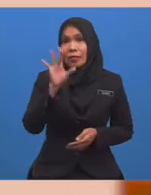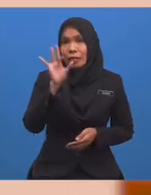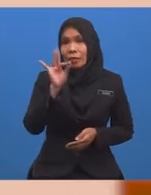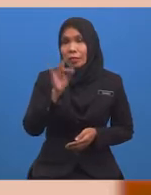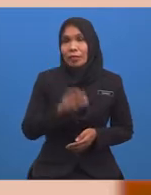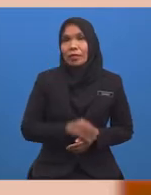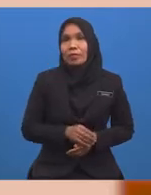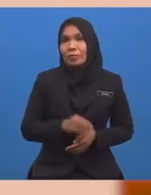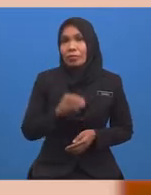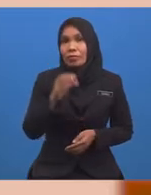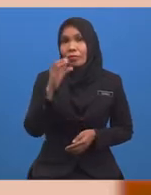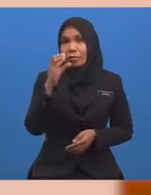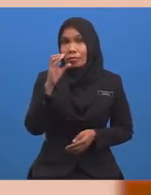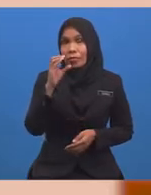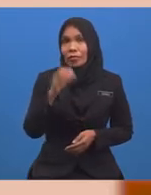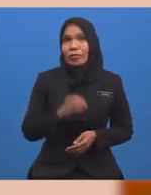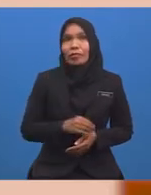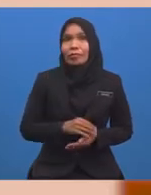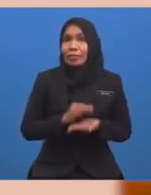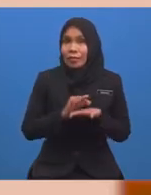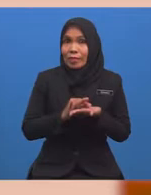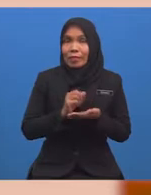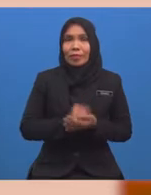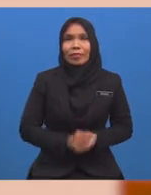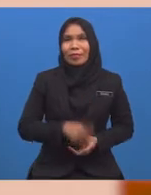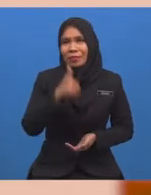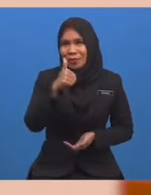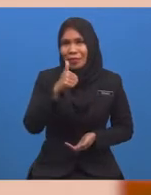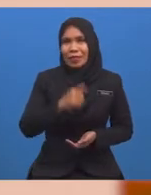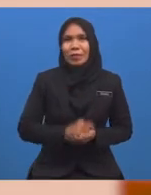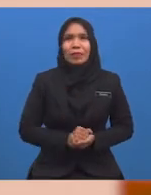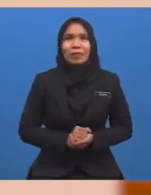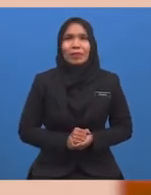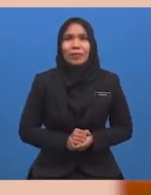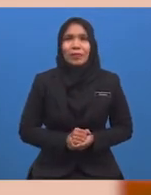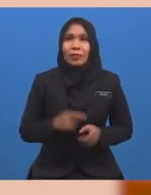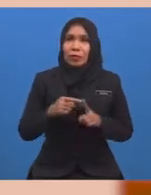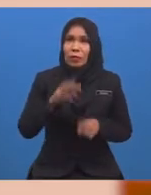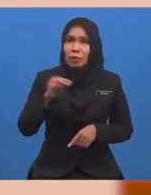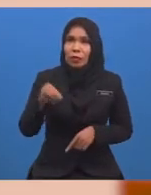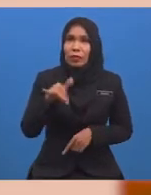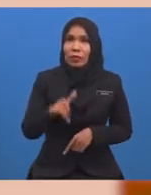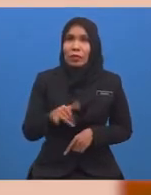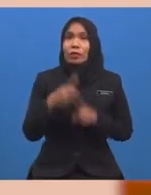Hai bagus kepada murid-murid yang mendapat jawaban betul